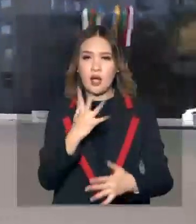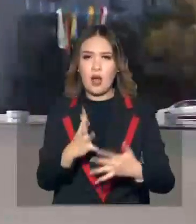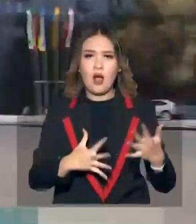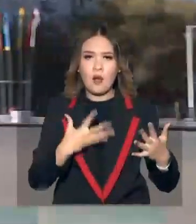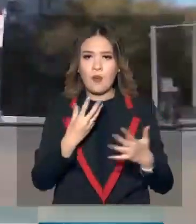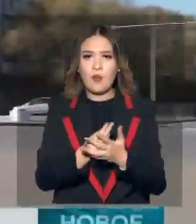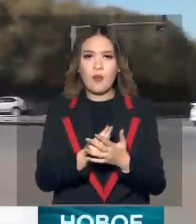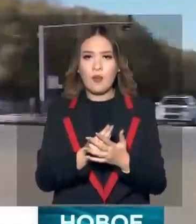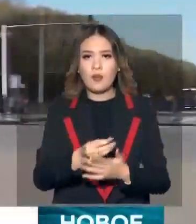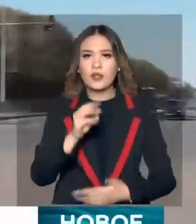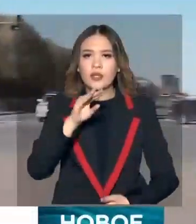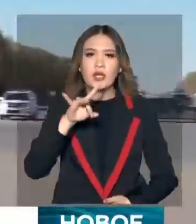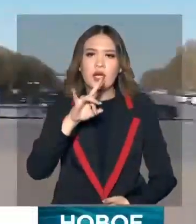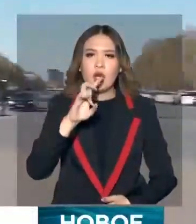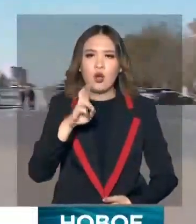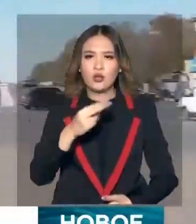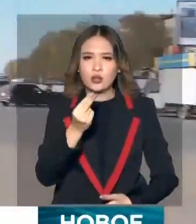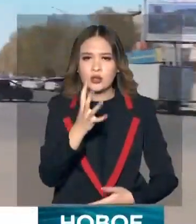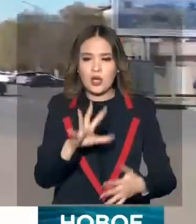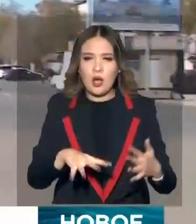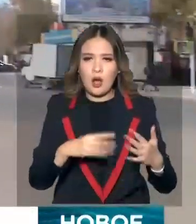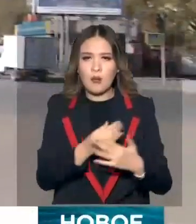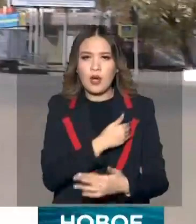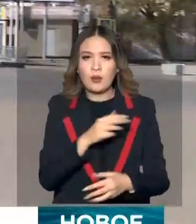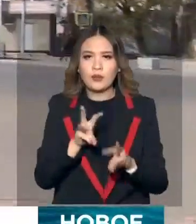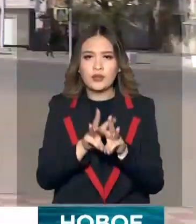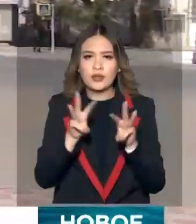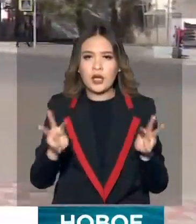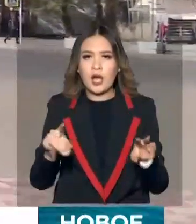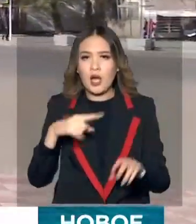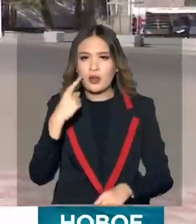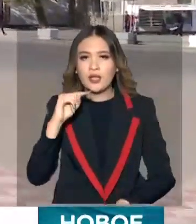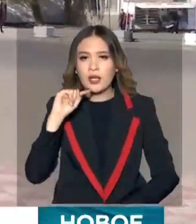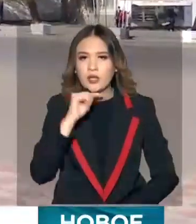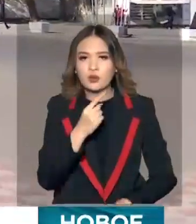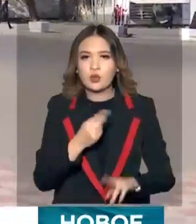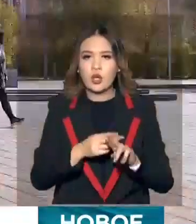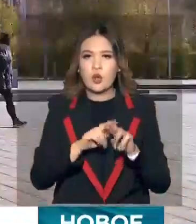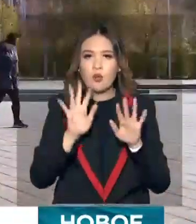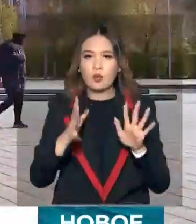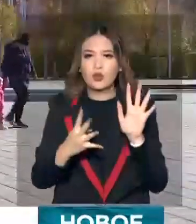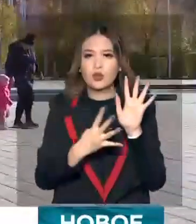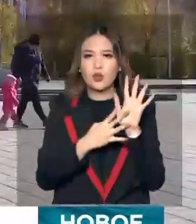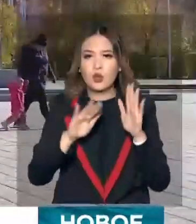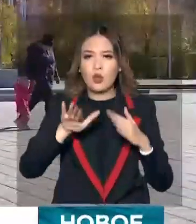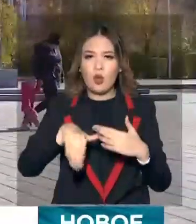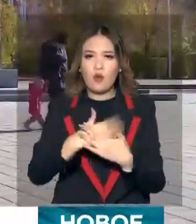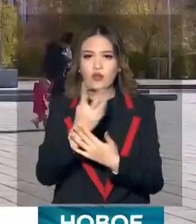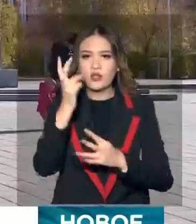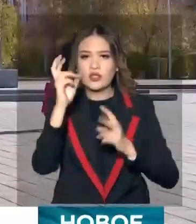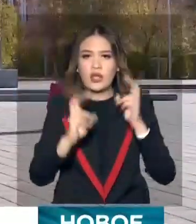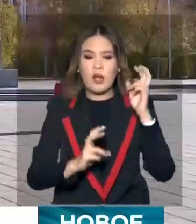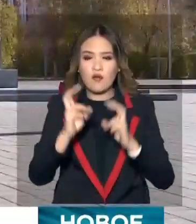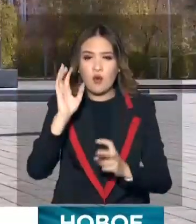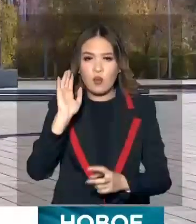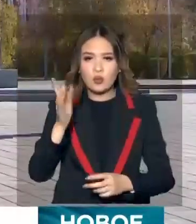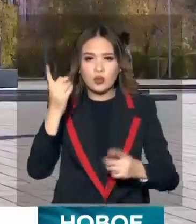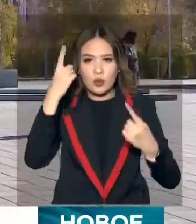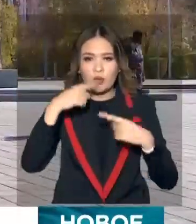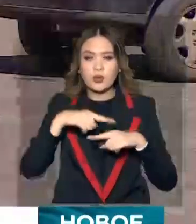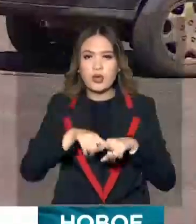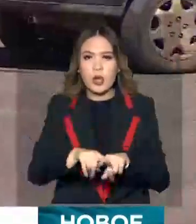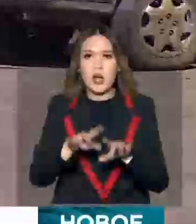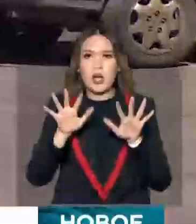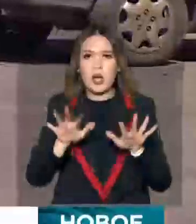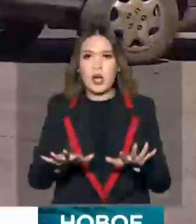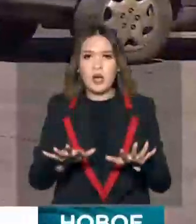около 1,5 триллиона тенге. По словам министра национальной экономики, там запустят 9 новых заводов и промышленных комплексов,